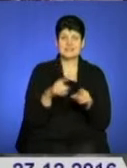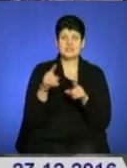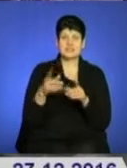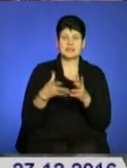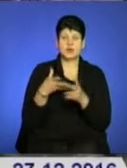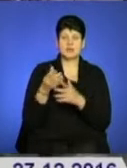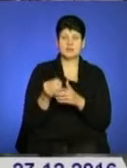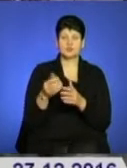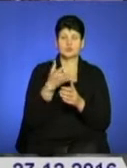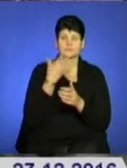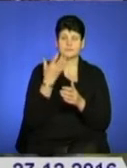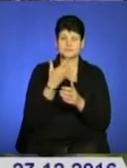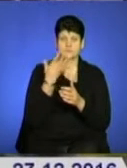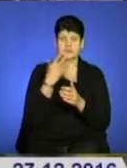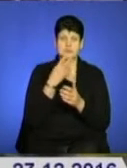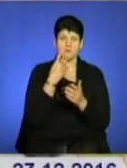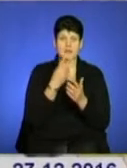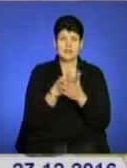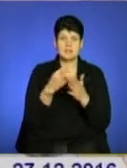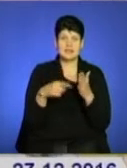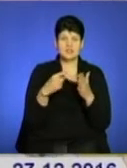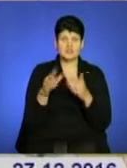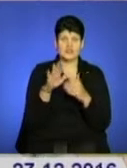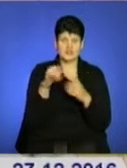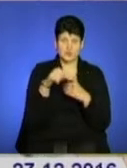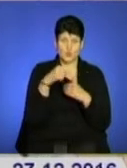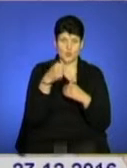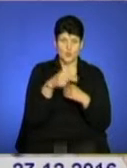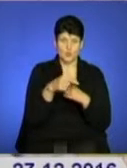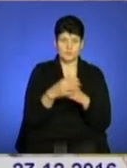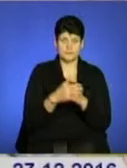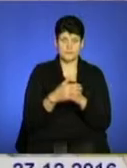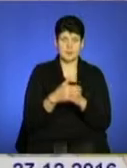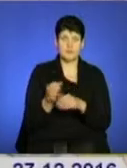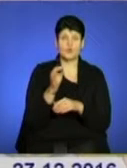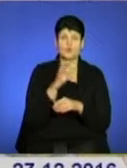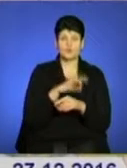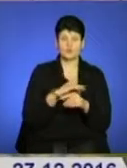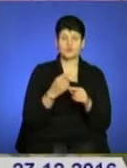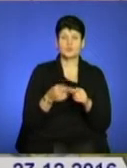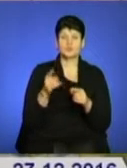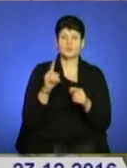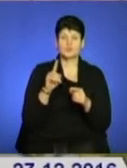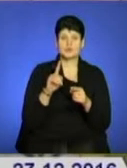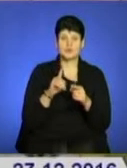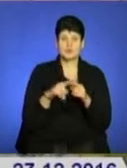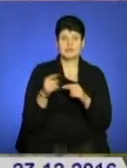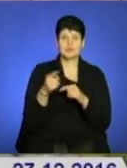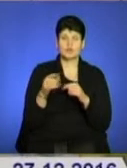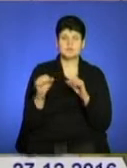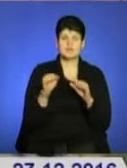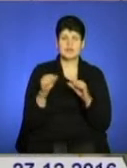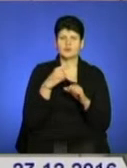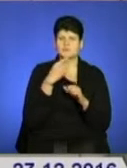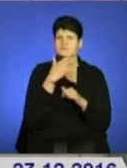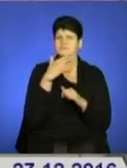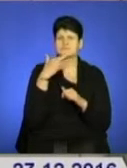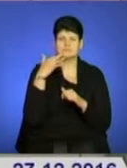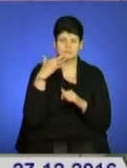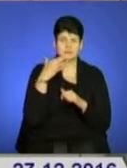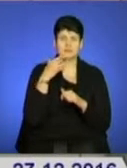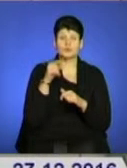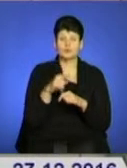за показниками теплового лічильника лише у вересні цього року. Про вигоду такого способу нарахування тернопільська влада говорила неодноразово,